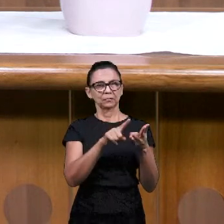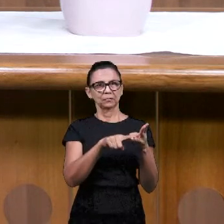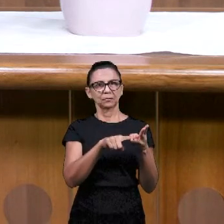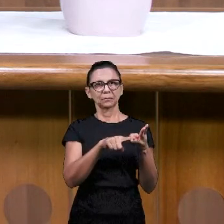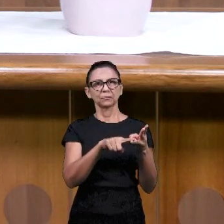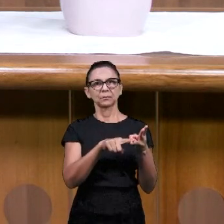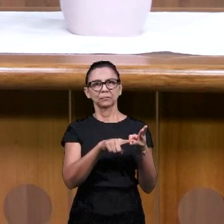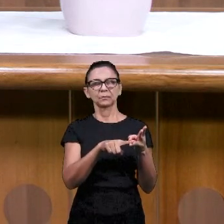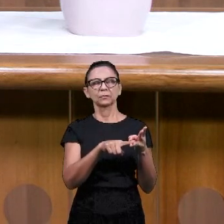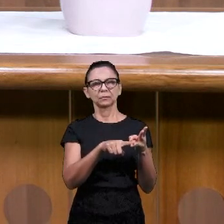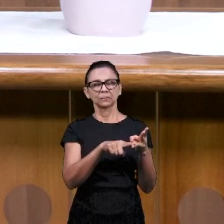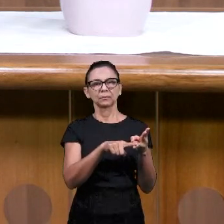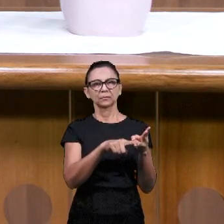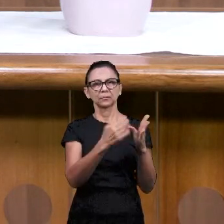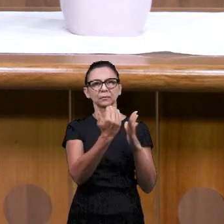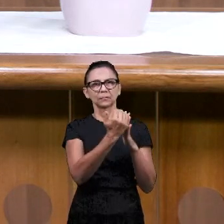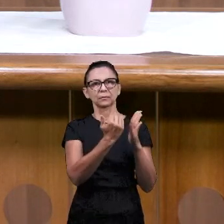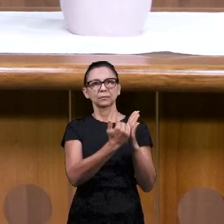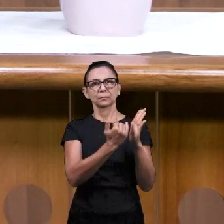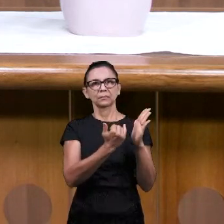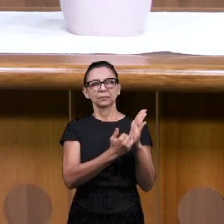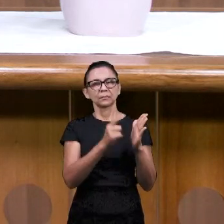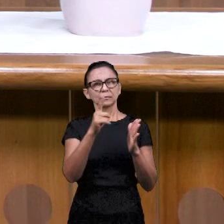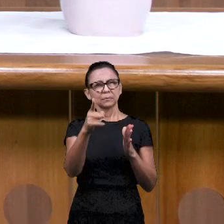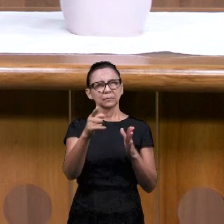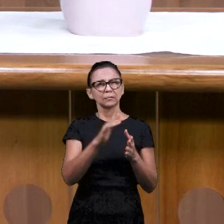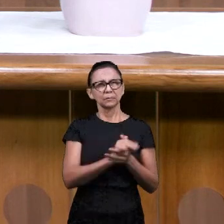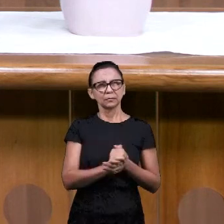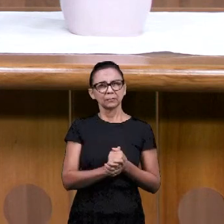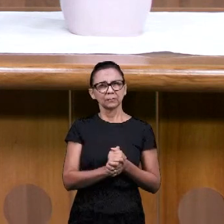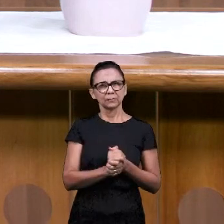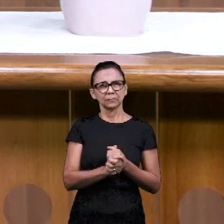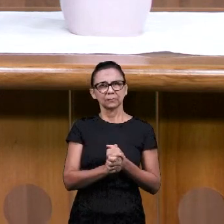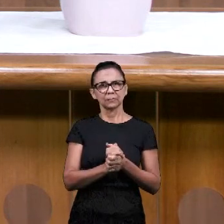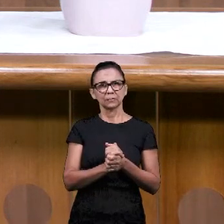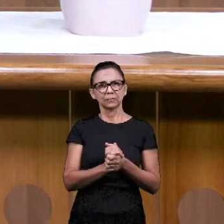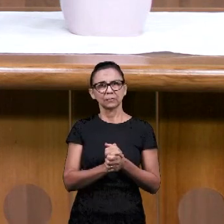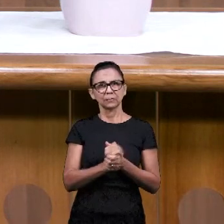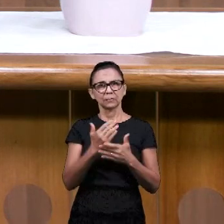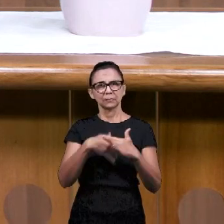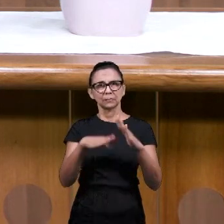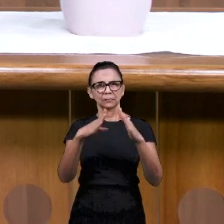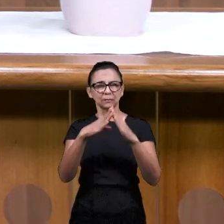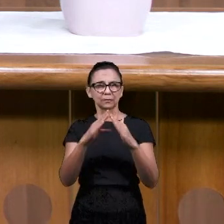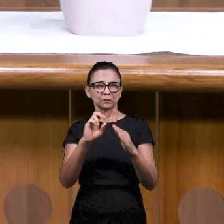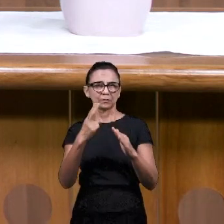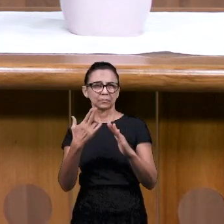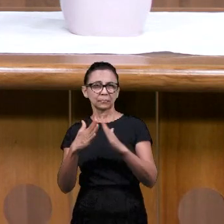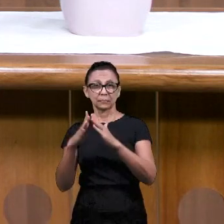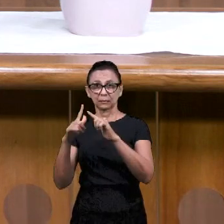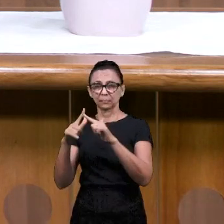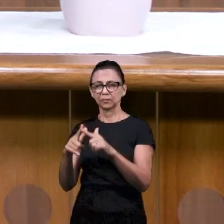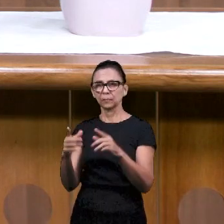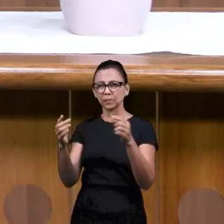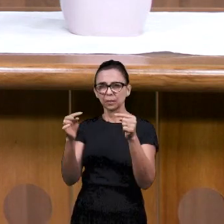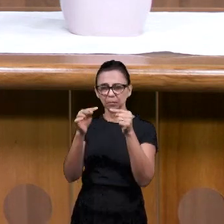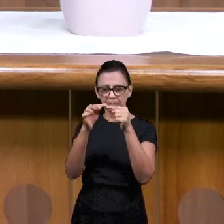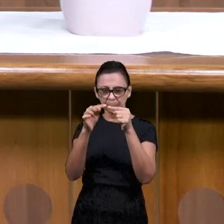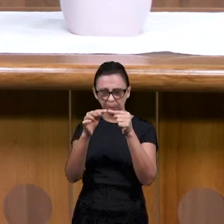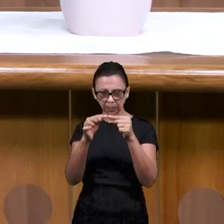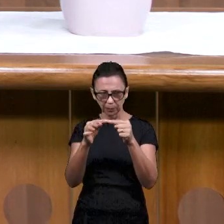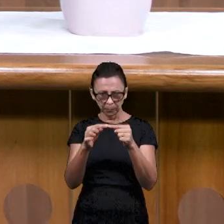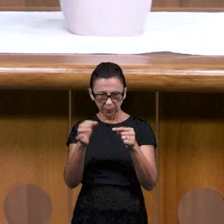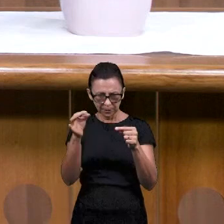ensuite la troisième. Et vous allez conférer à vérifier à la maison ou dans les églises où vous êtes réunis, vous